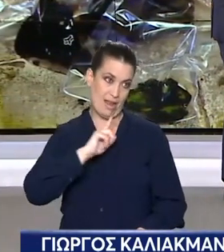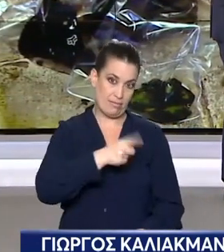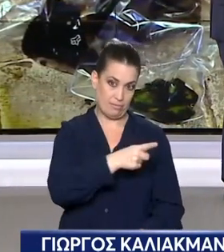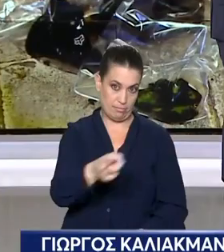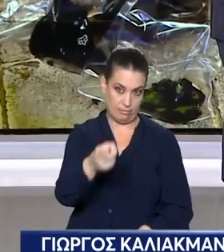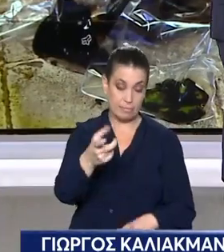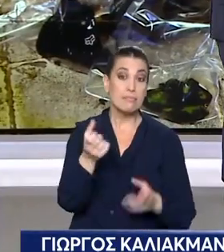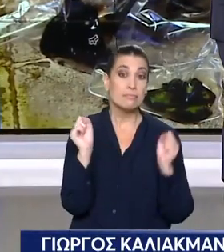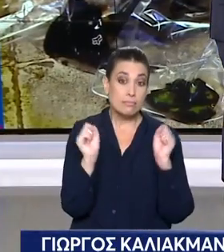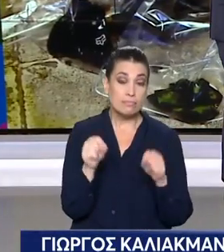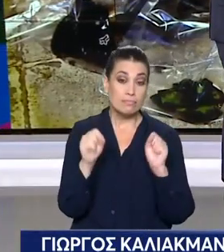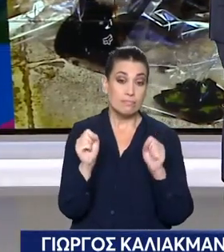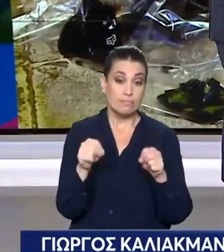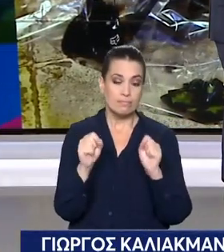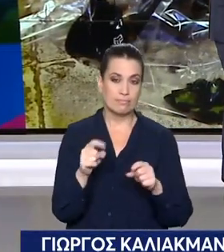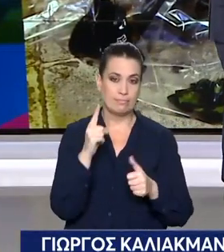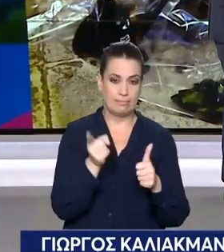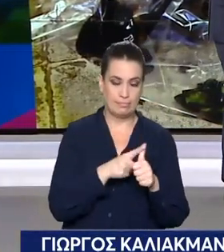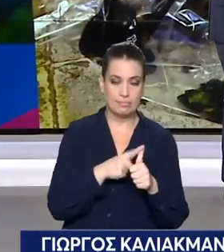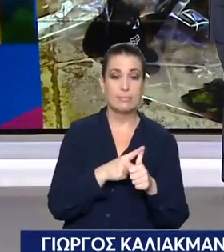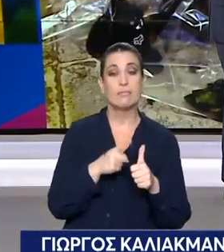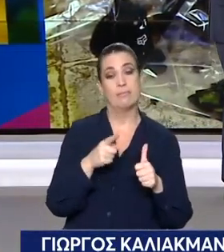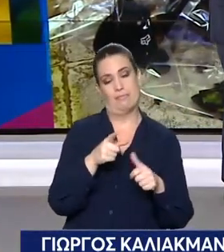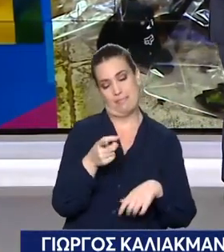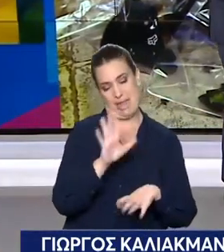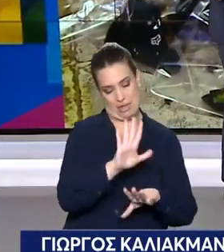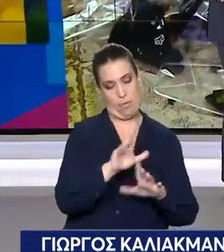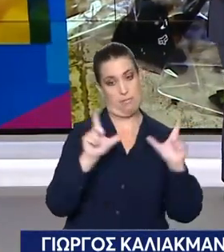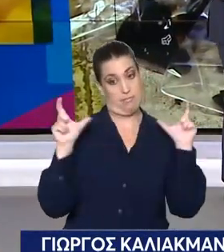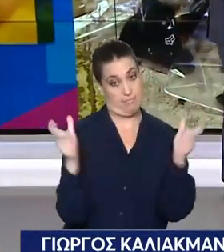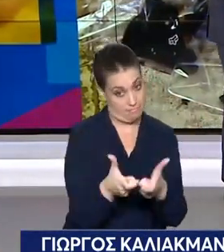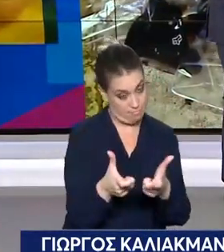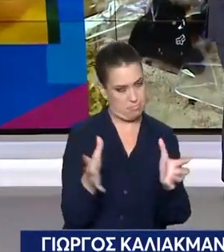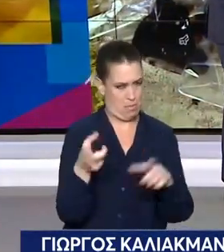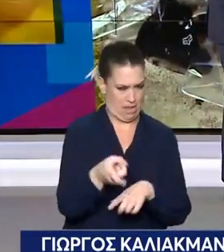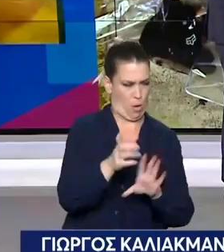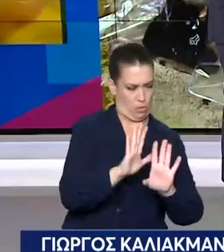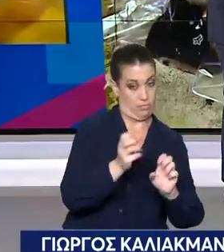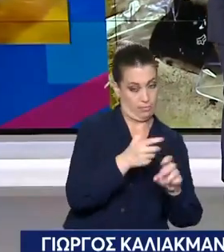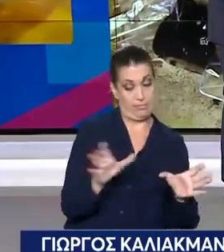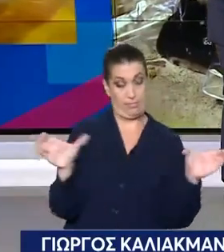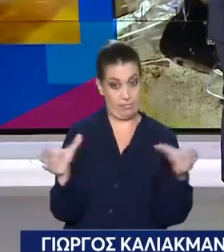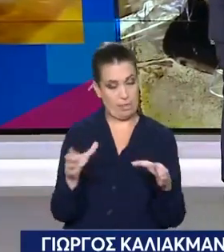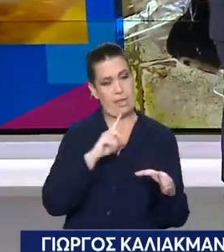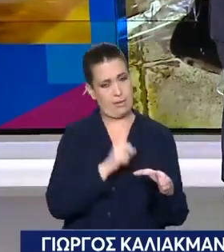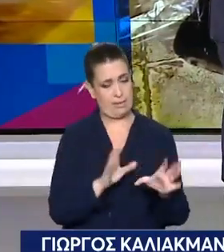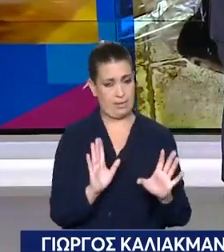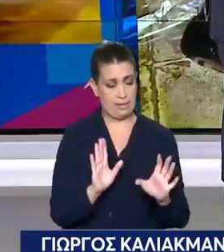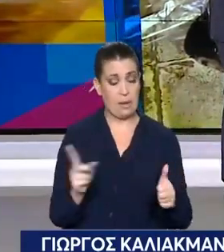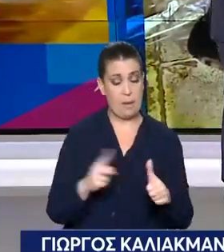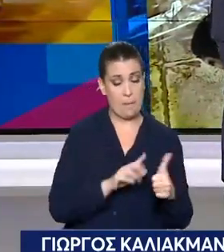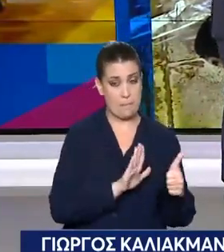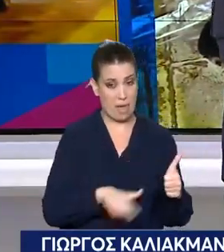στιγμή, ηλικιωμένοι, γυναίκες, μικρά παιδιά απομακρύνθηκαν από το χώρο χωρίς να προσαχθούν. Να το πούμε και αυτό γιατί δεν το άκουσα